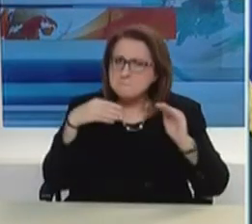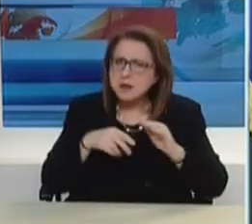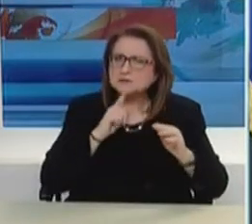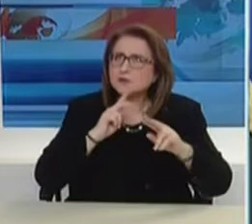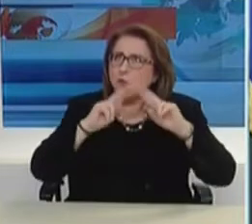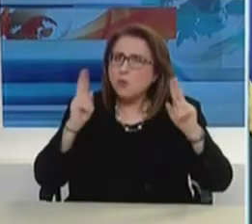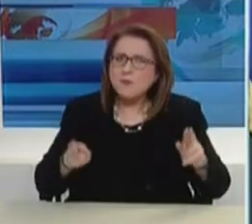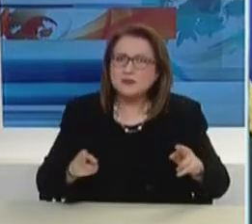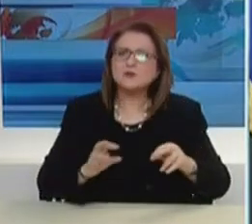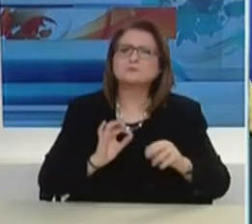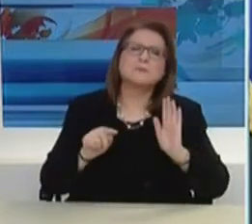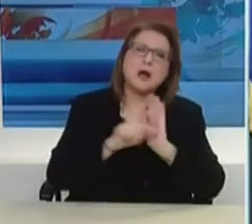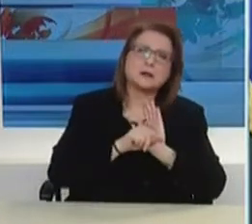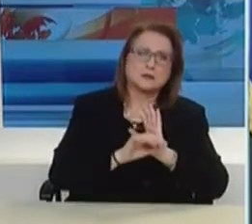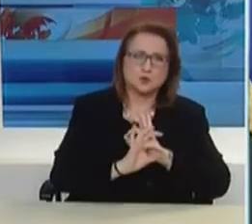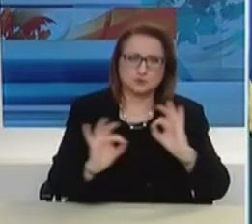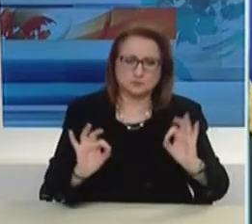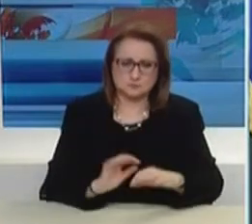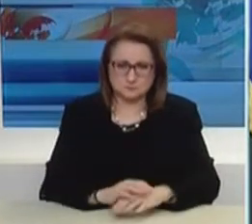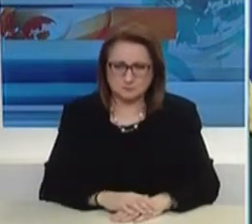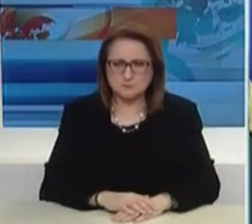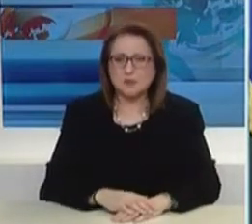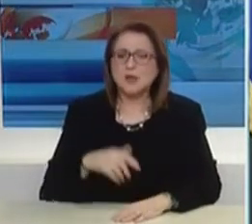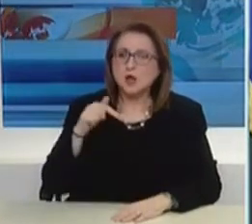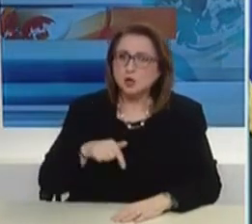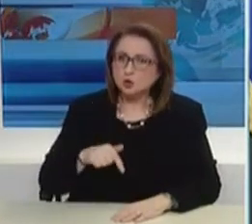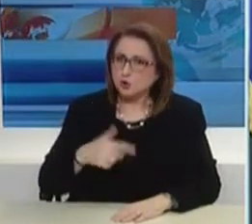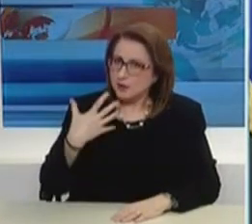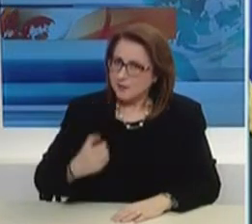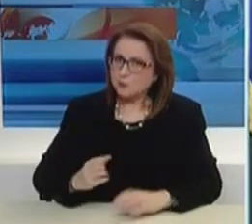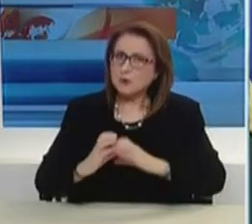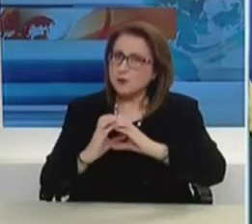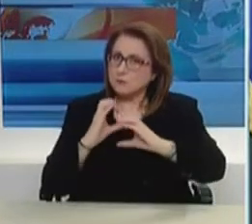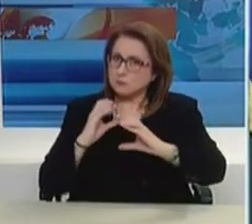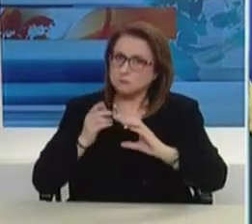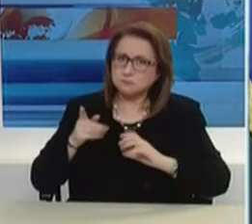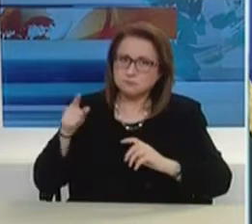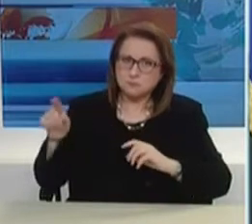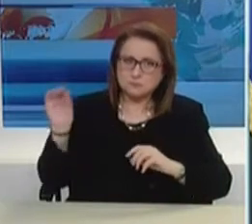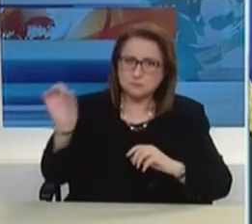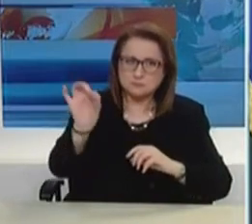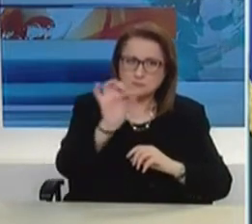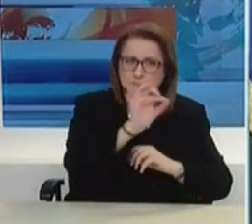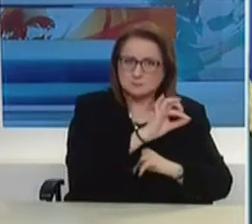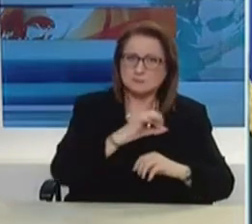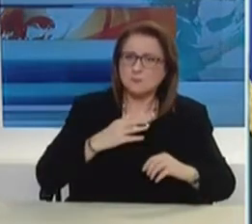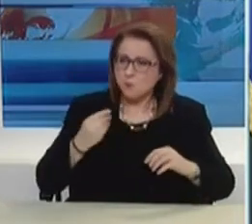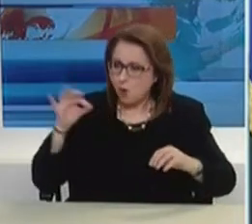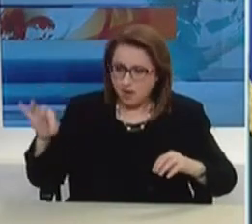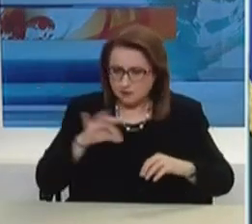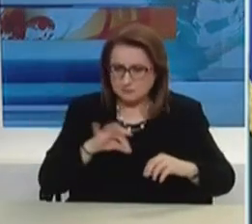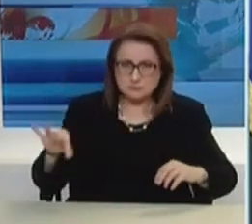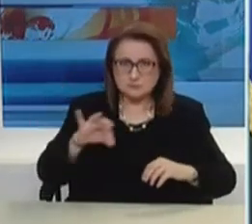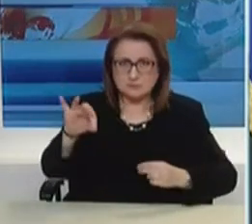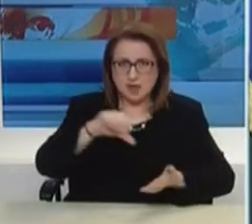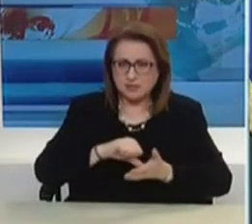Μέσα στη ροή της επιδημίας συνεχίζεται μέσω προγραμμάτων κινητών μονάδων του Εθνικού Οργανισμού Δημόσιας Υγείας σε κεντρικά σημεία της